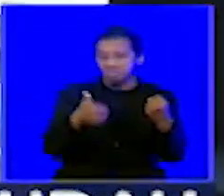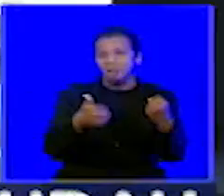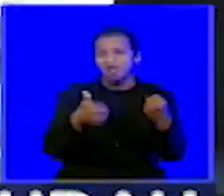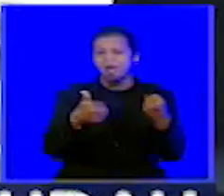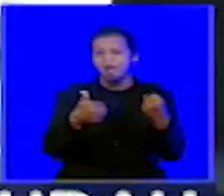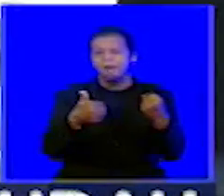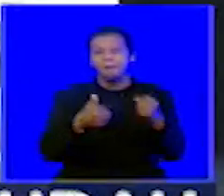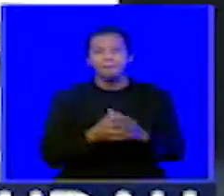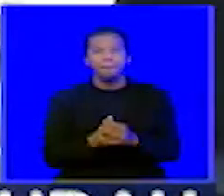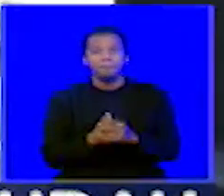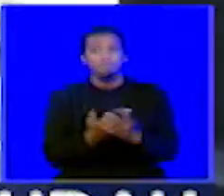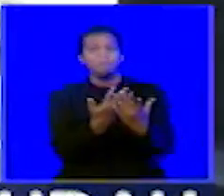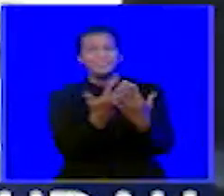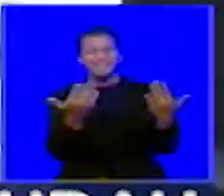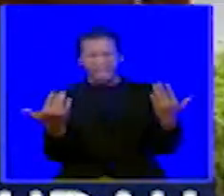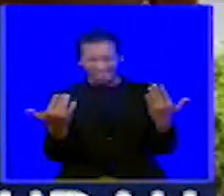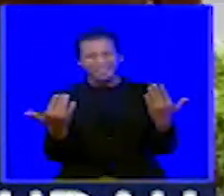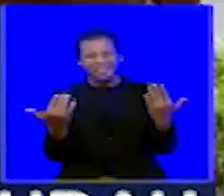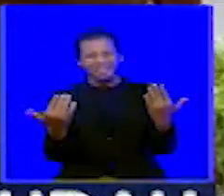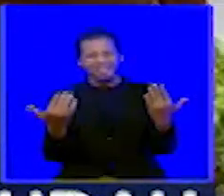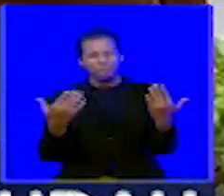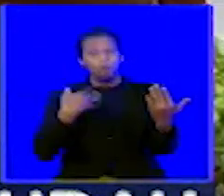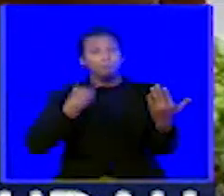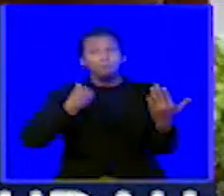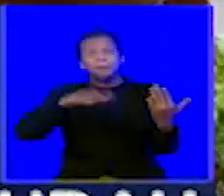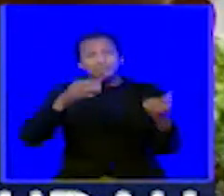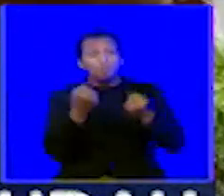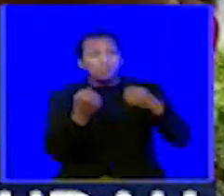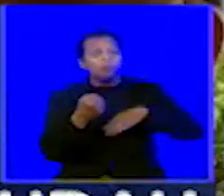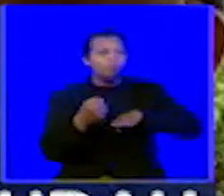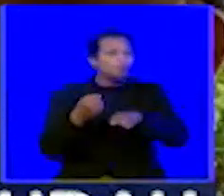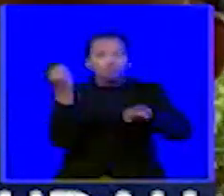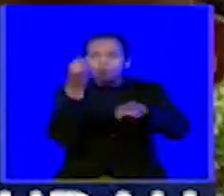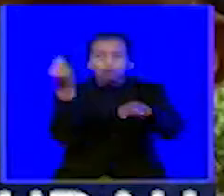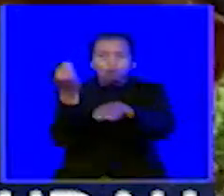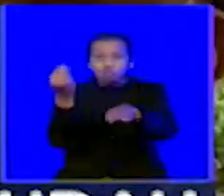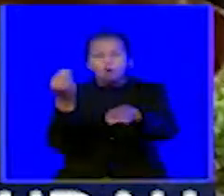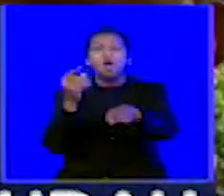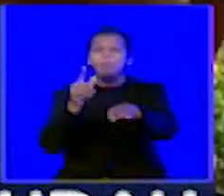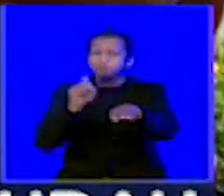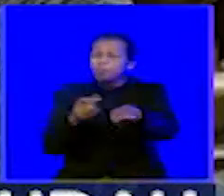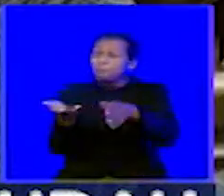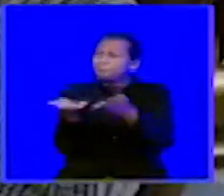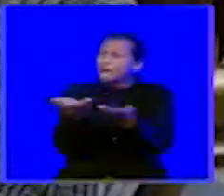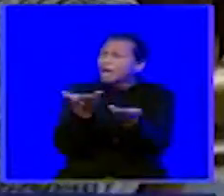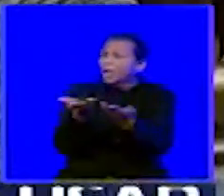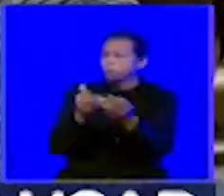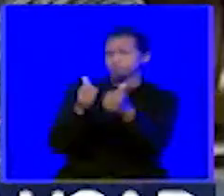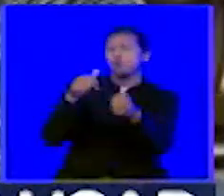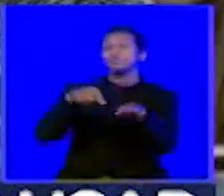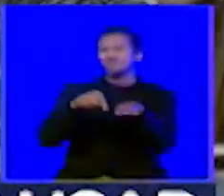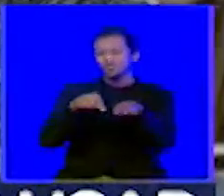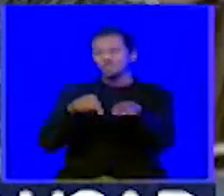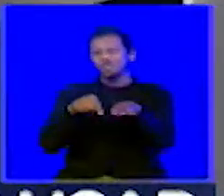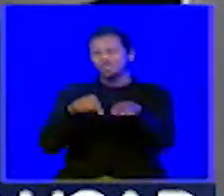tingginya mobilitas dan aktivitas masyarakat, layanan cepat dan mudah sangat dibutuhkan. Menjawab kebutuhan ini, Bumame Farmasi